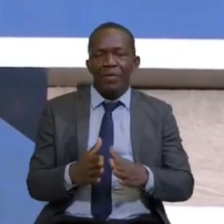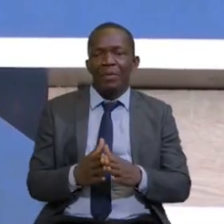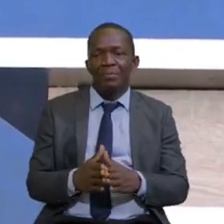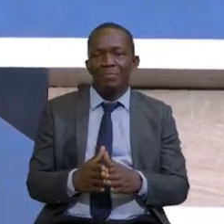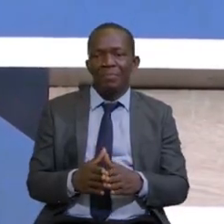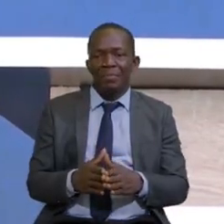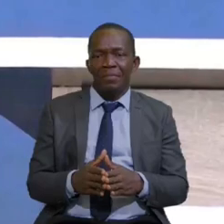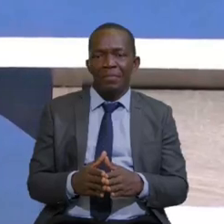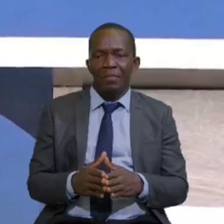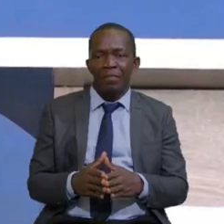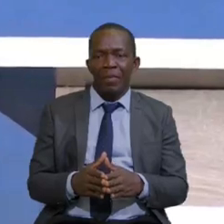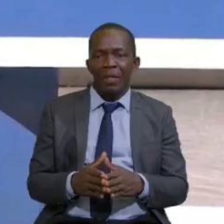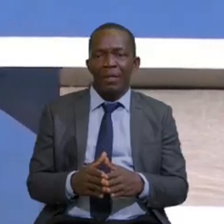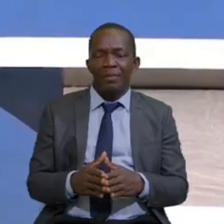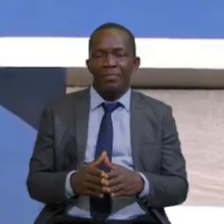voyez?